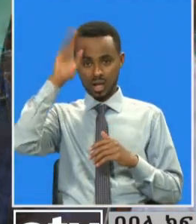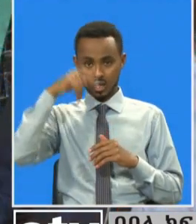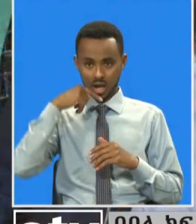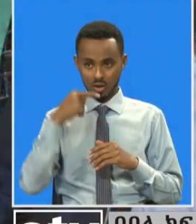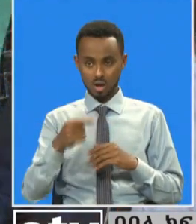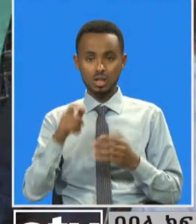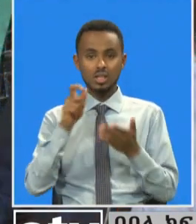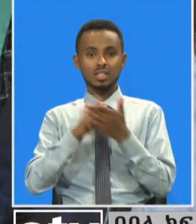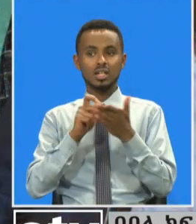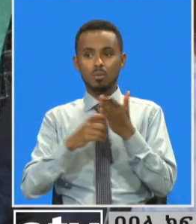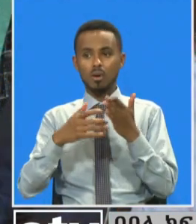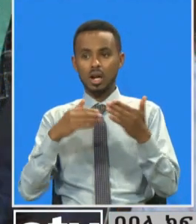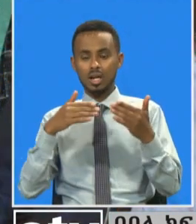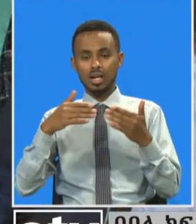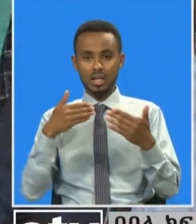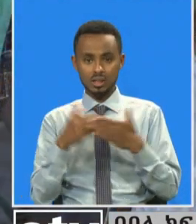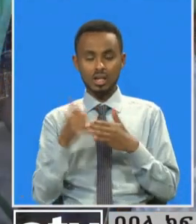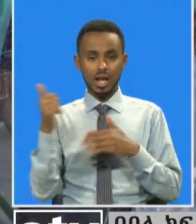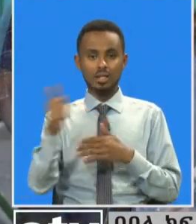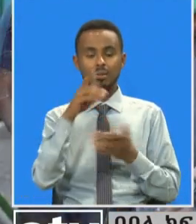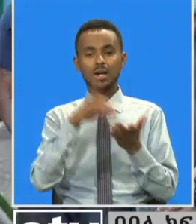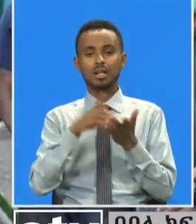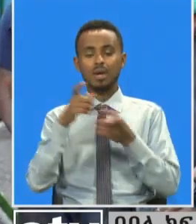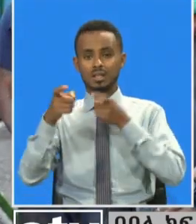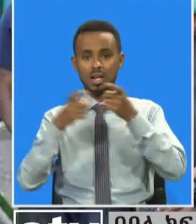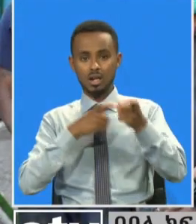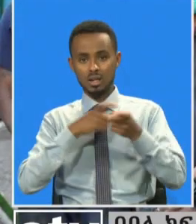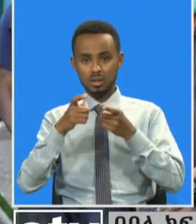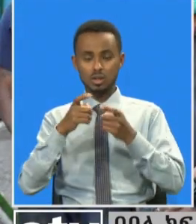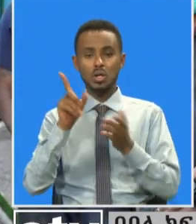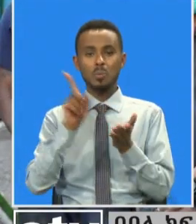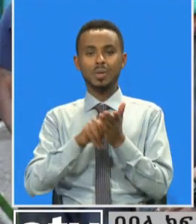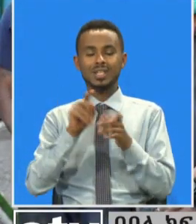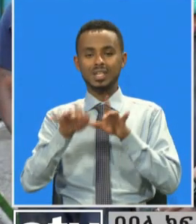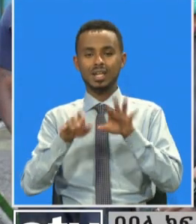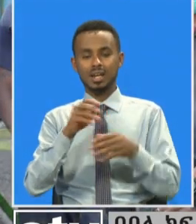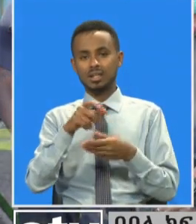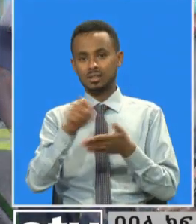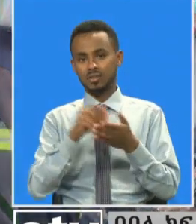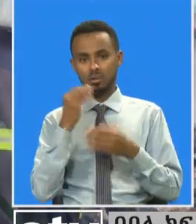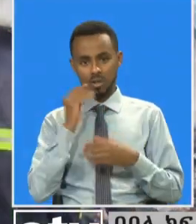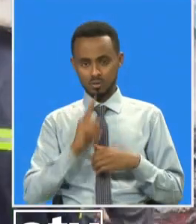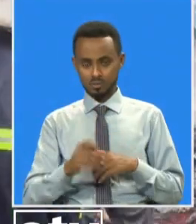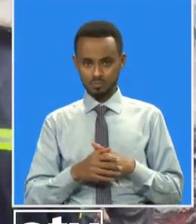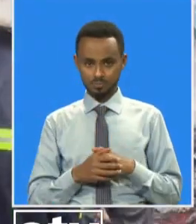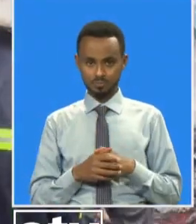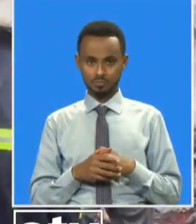ገልጿል። ዘገባውን ያደረሰን የአዲስ አበባ ከተማ አስተዳደር ፕሬስ ሴክሬታሪያት ጽህፈት ቤት ነው።